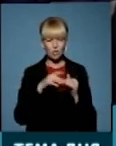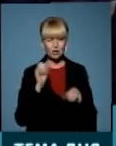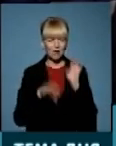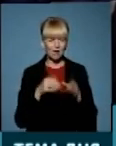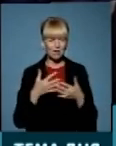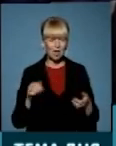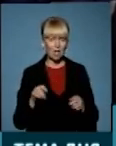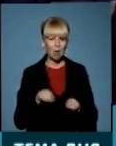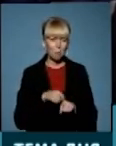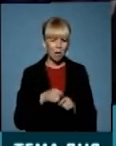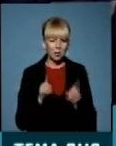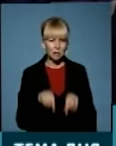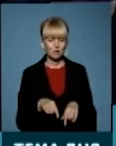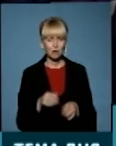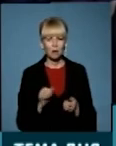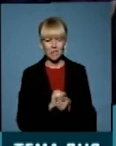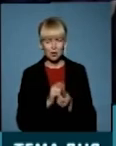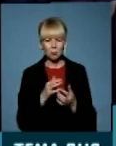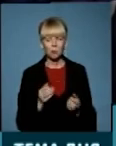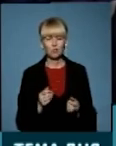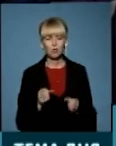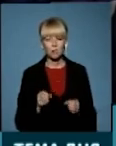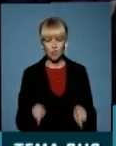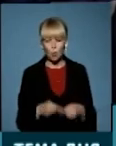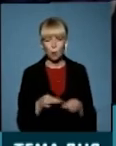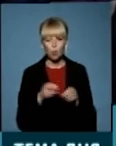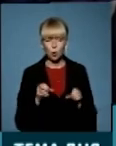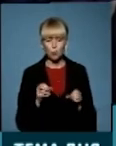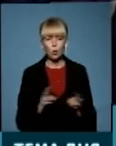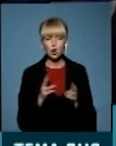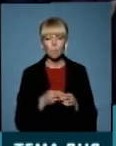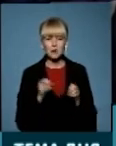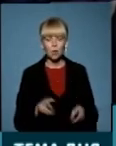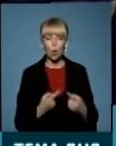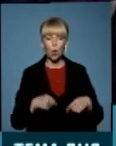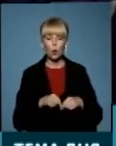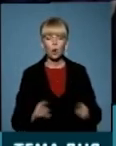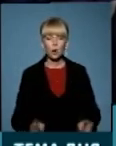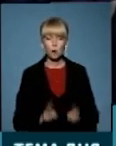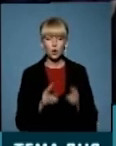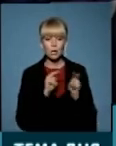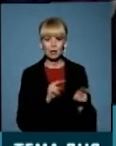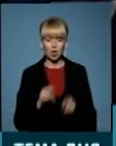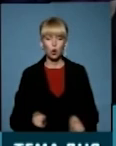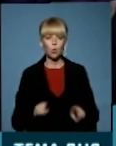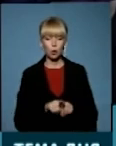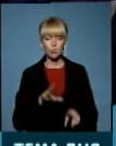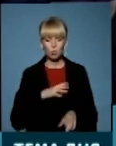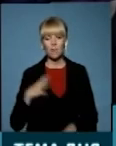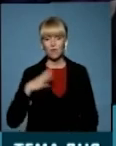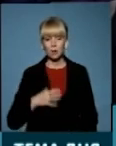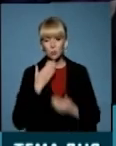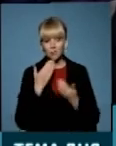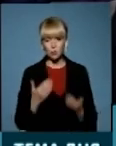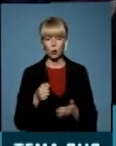матеріалами, що то також створює пожежну небезпеку. І органи державного пожежного нагляду також були вимушені